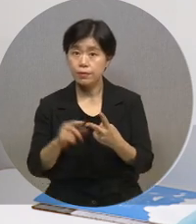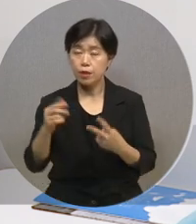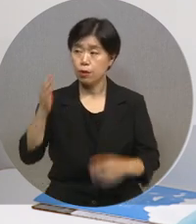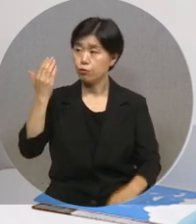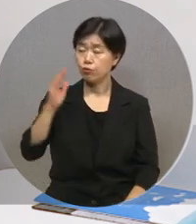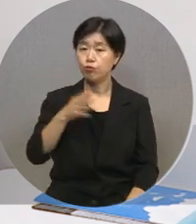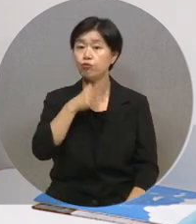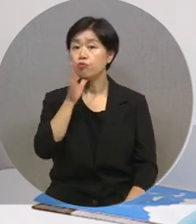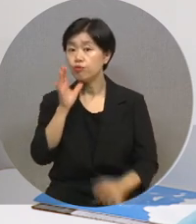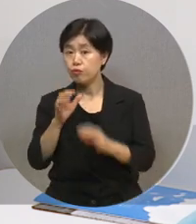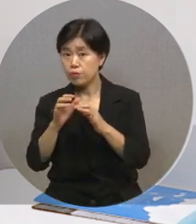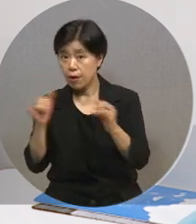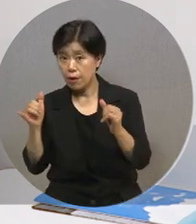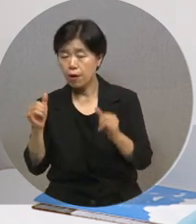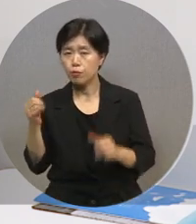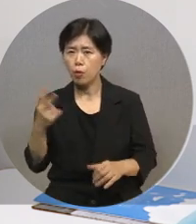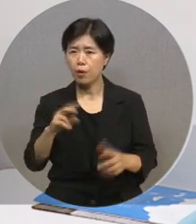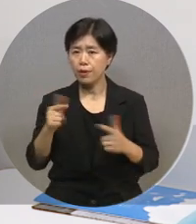장애인도 그렇고